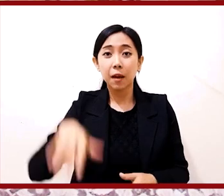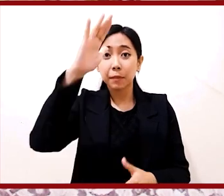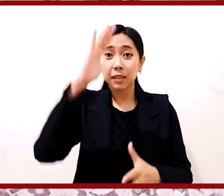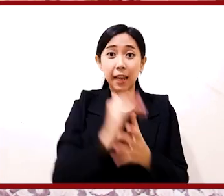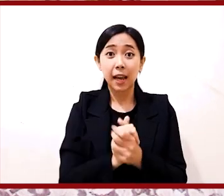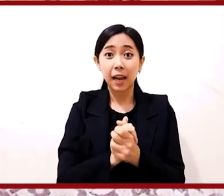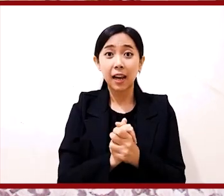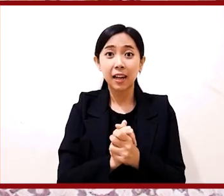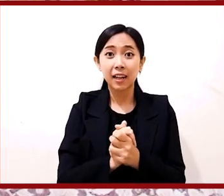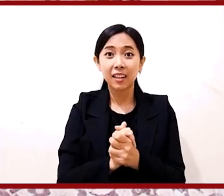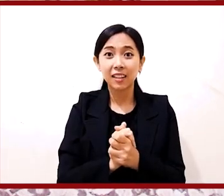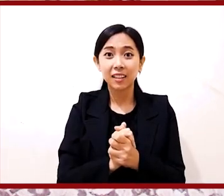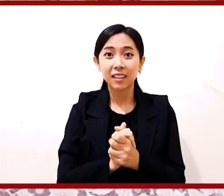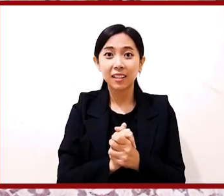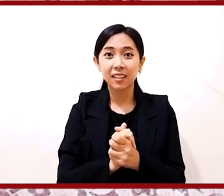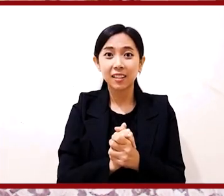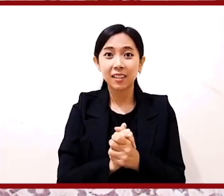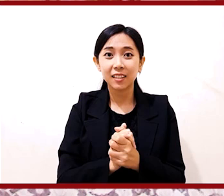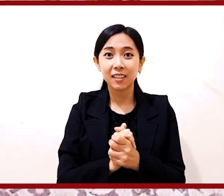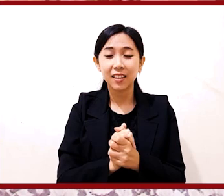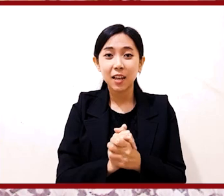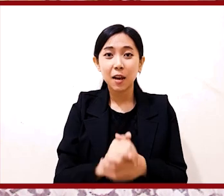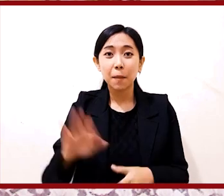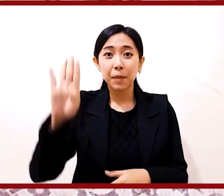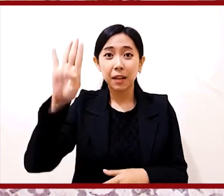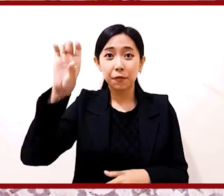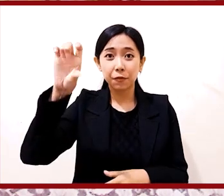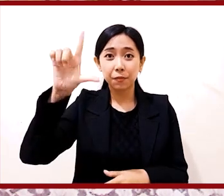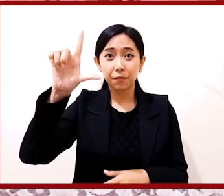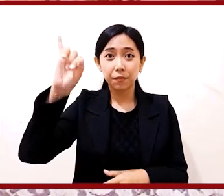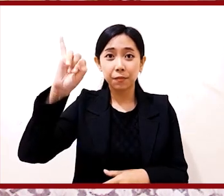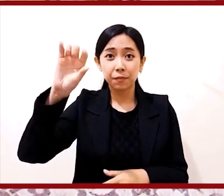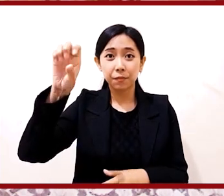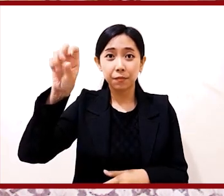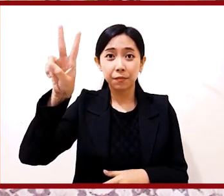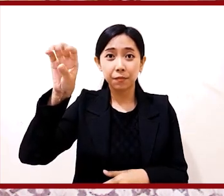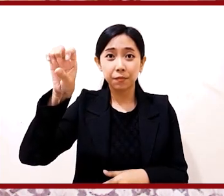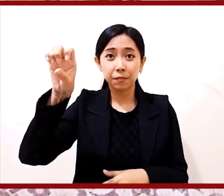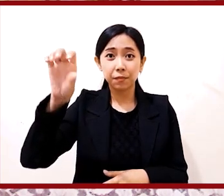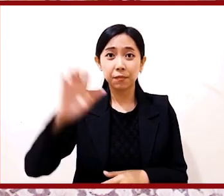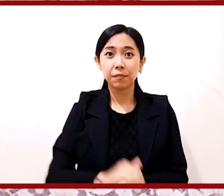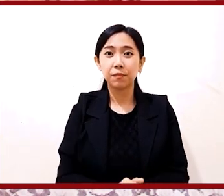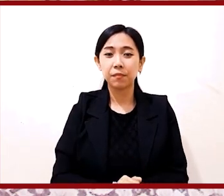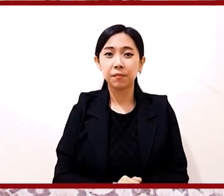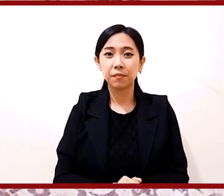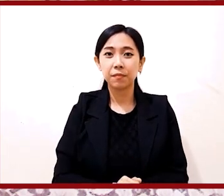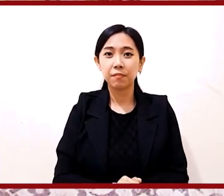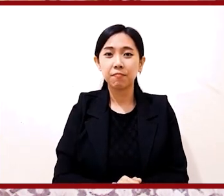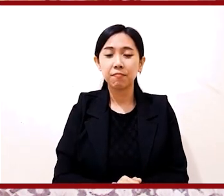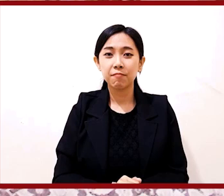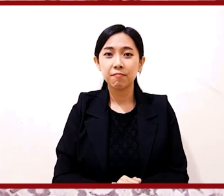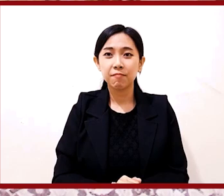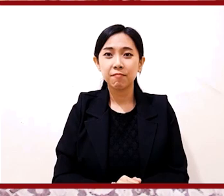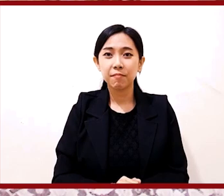akar kata percaya dalam bahasa Inggris believe itu sejalan dengan kata beloved.